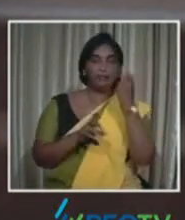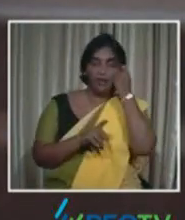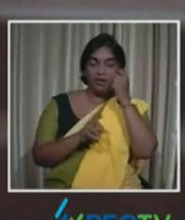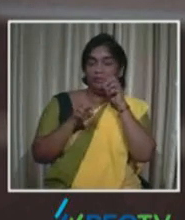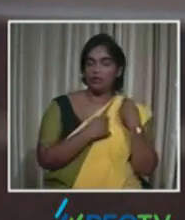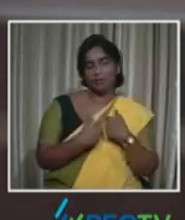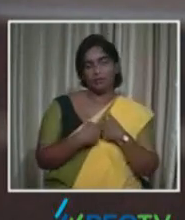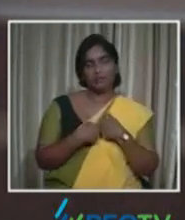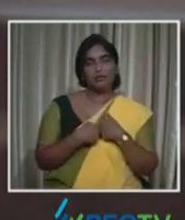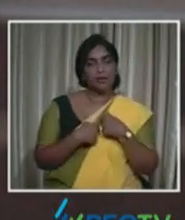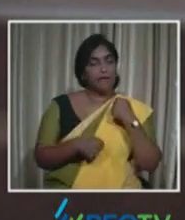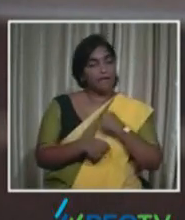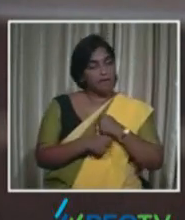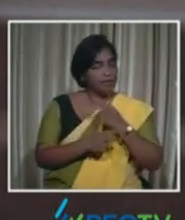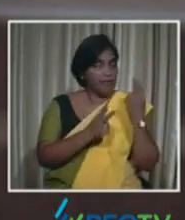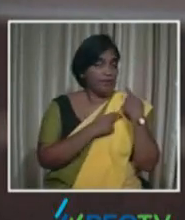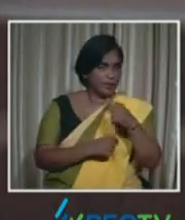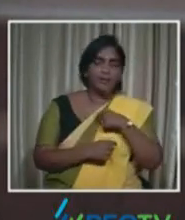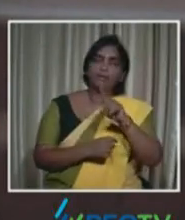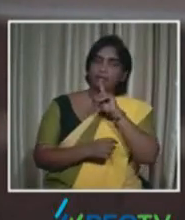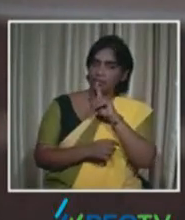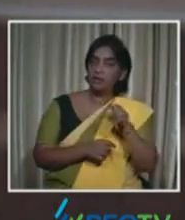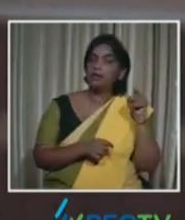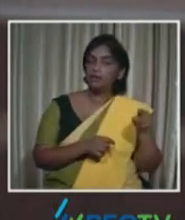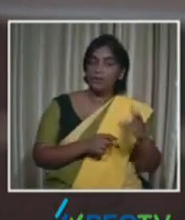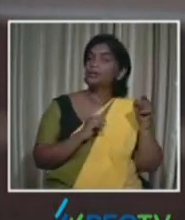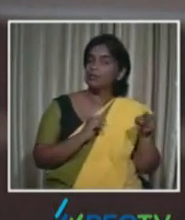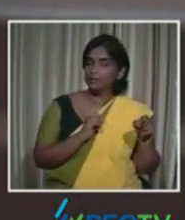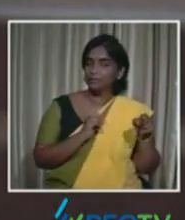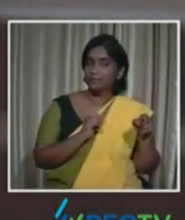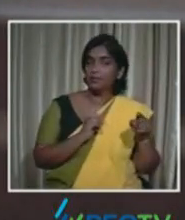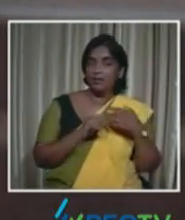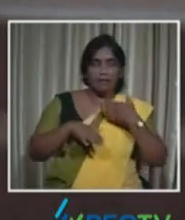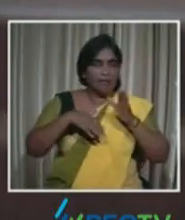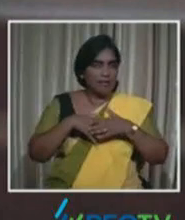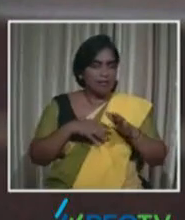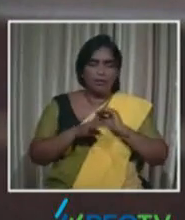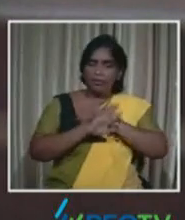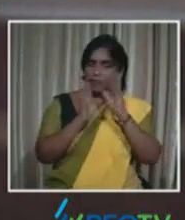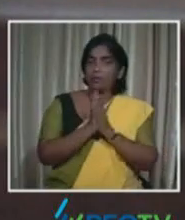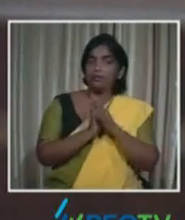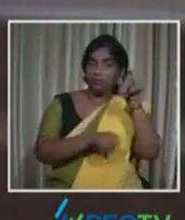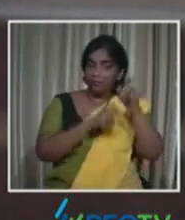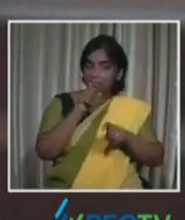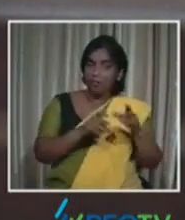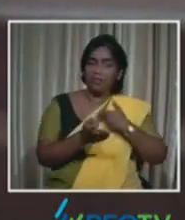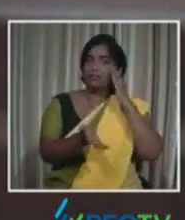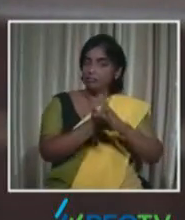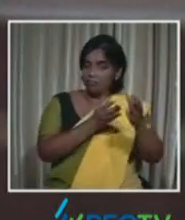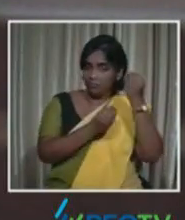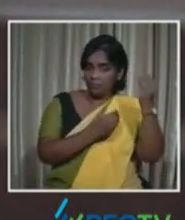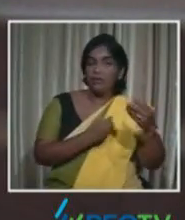කරන්න උත්සාහ කරනවා. වගකීමෙන් කියනවා ගරු කතානායකතුමනි මේ පාස්කු ප්‍රහාරේ මූණ පාන්න තිබු සියලු දෙනා වෙනුවෙන් එයාට සාදා නීතු